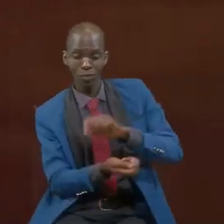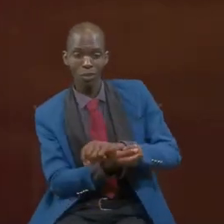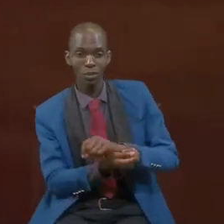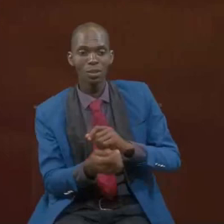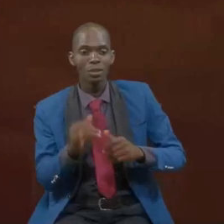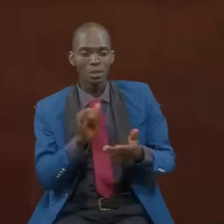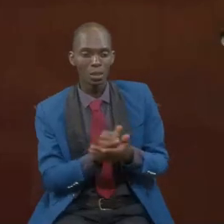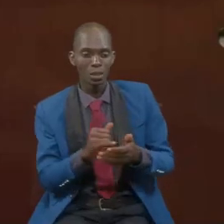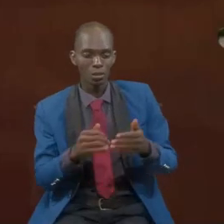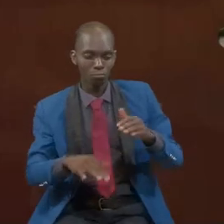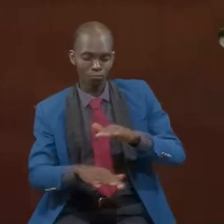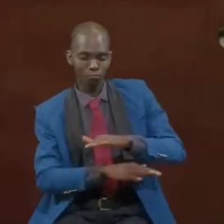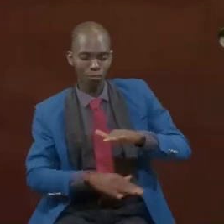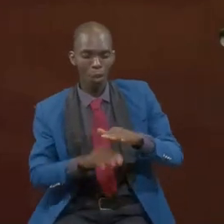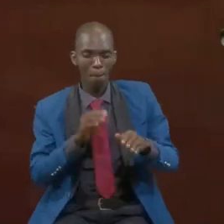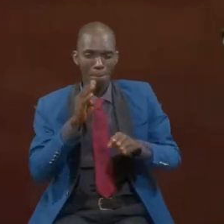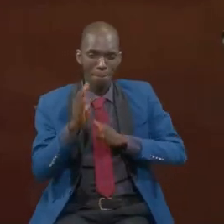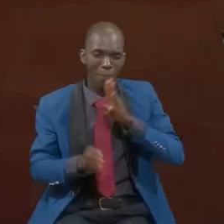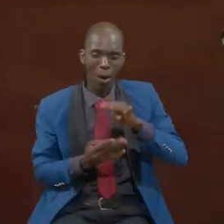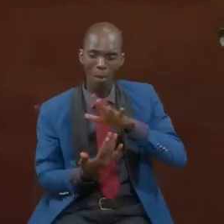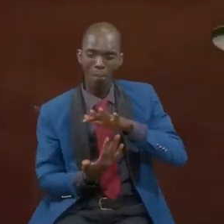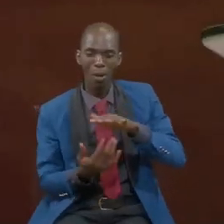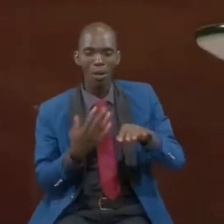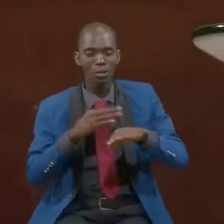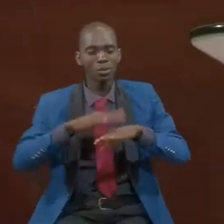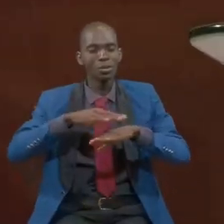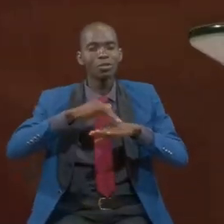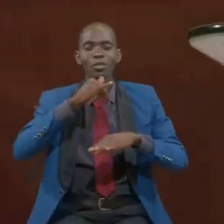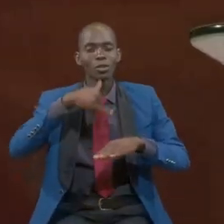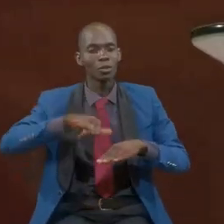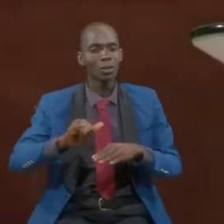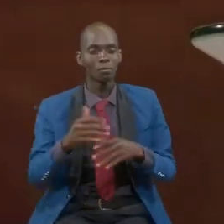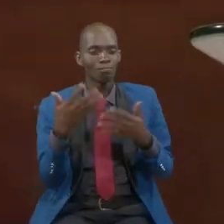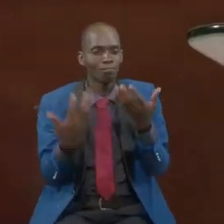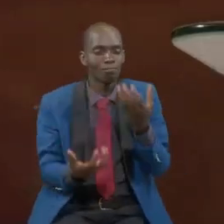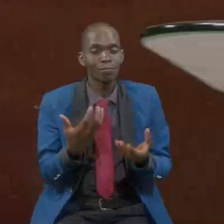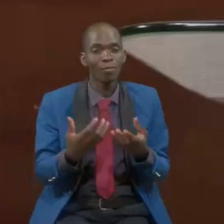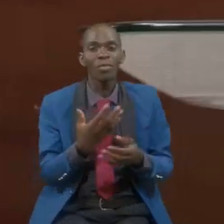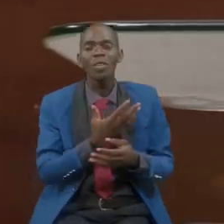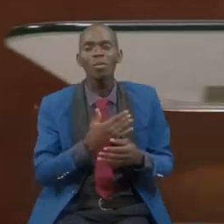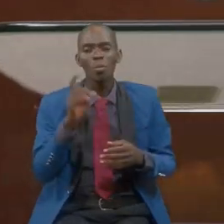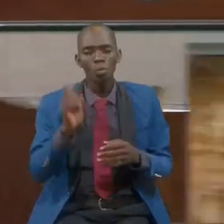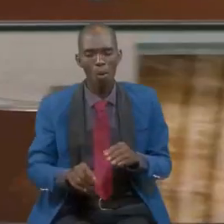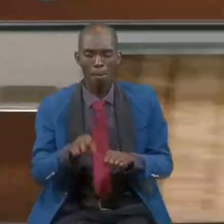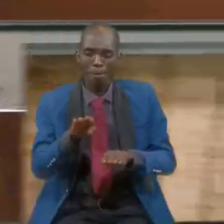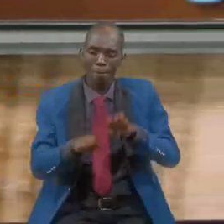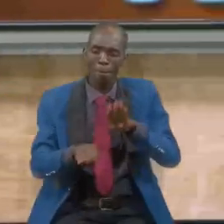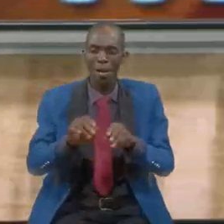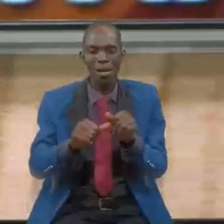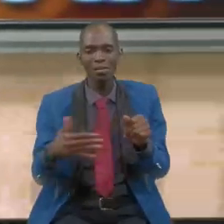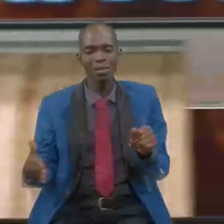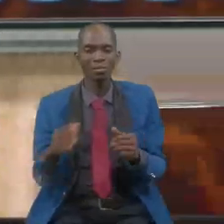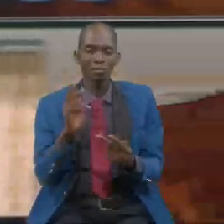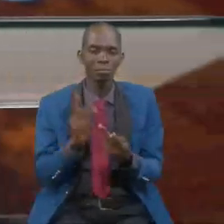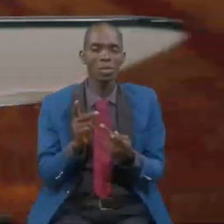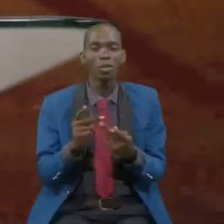d'un côté et et cru d'autre part souiller équilibrer tout tout